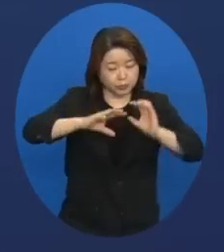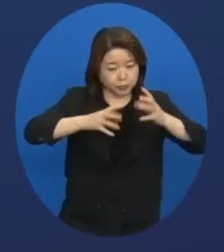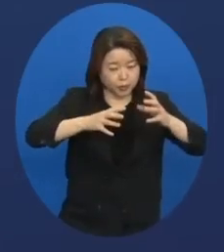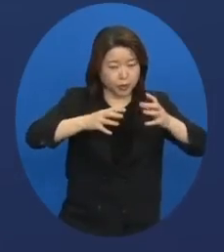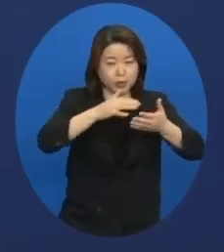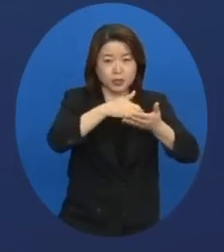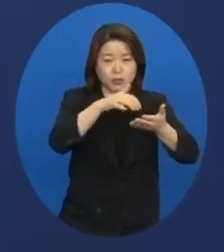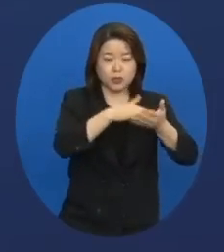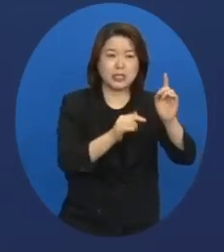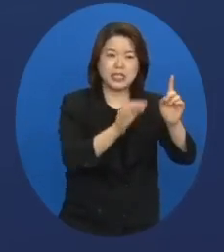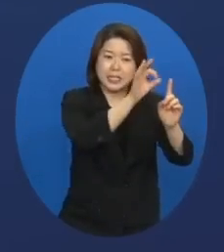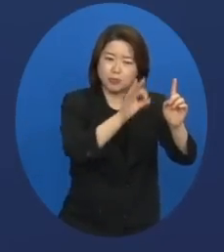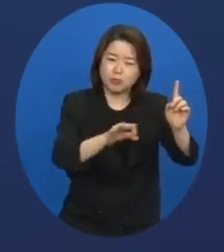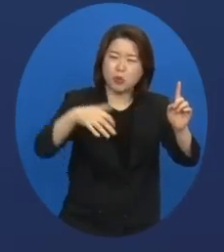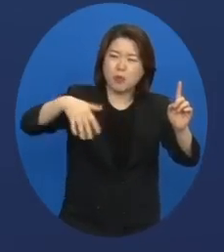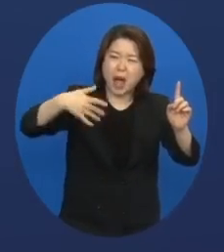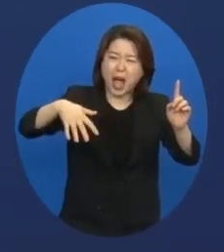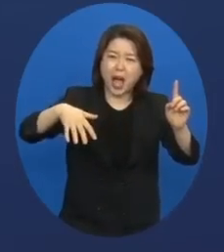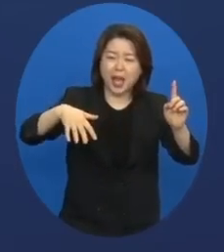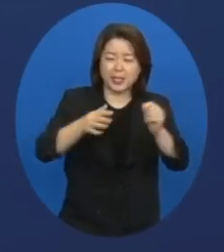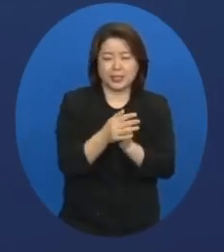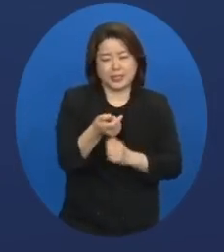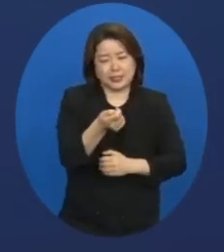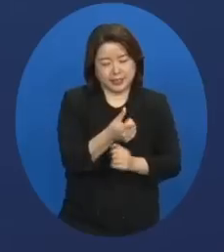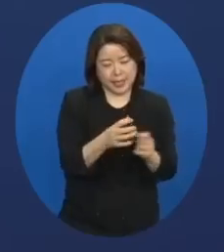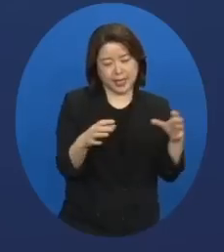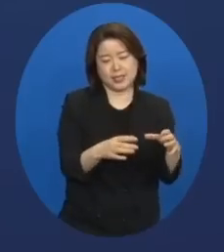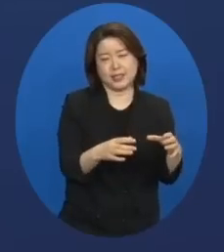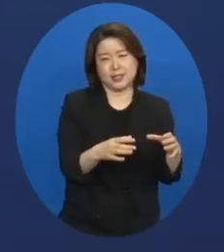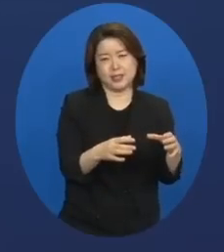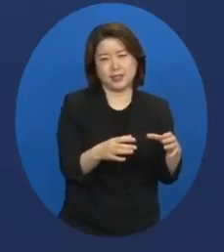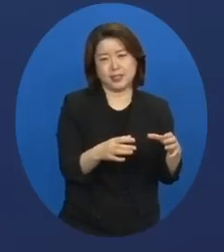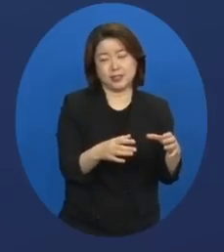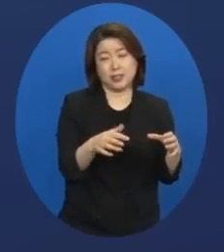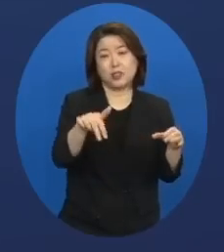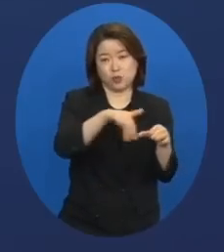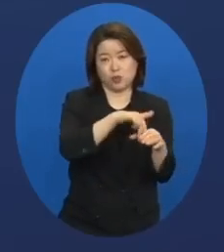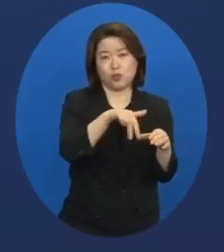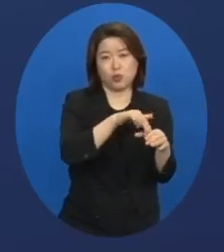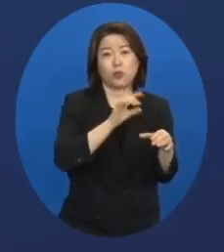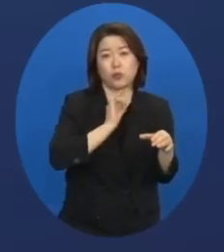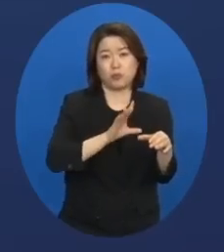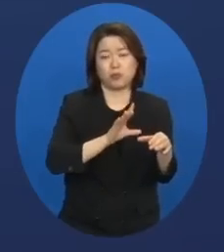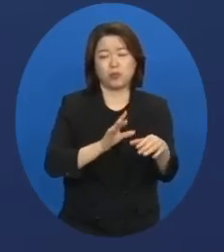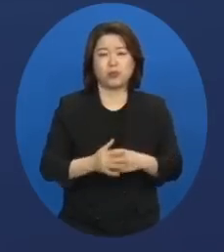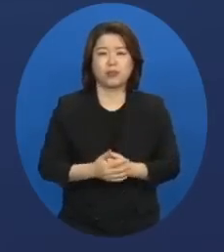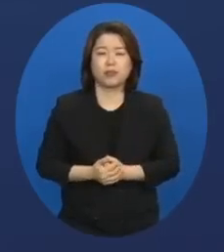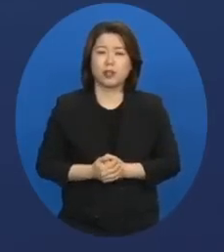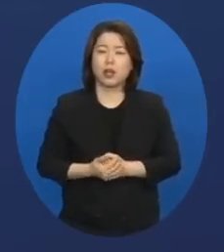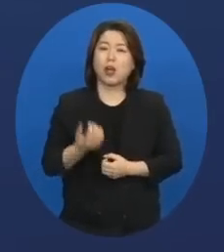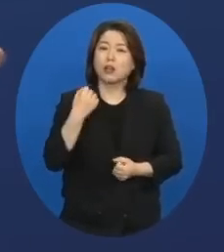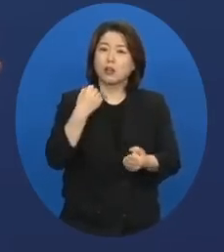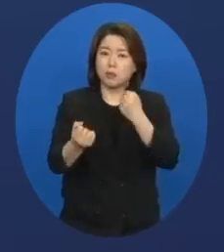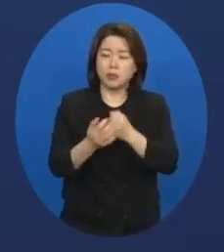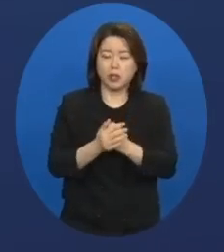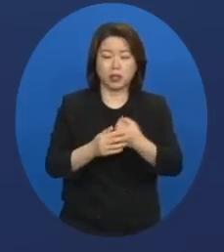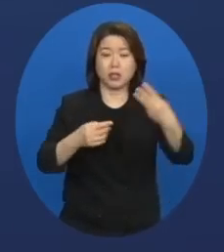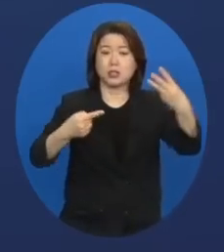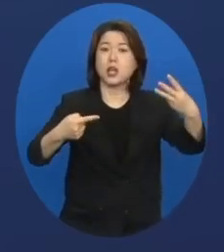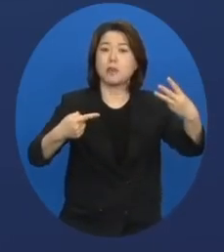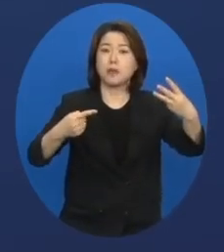1% 정도도 안 되는 그런 아주 작은 그런 종교였을 뿐입니다. 그런데